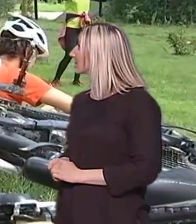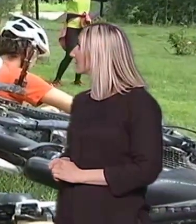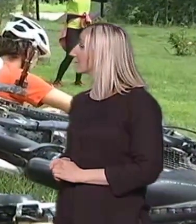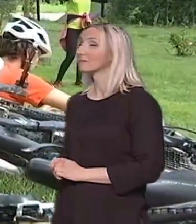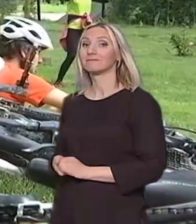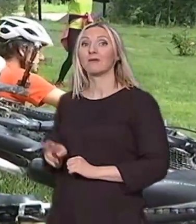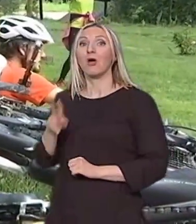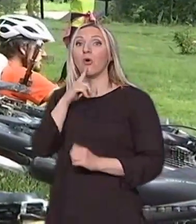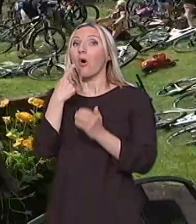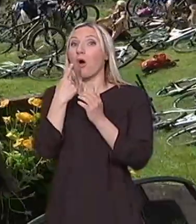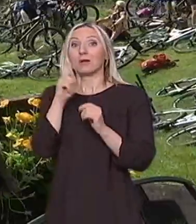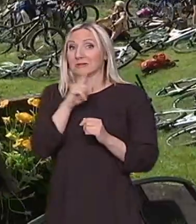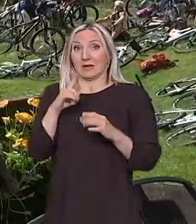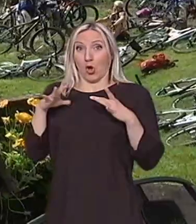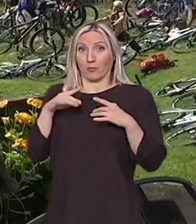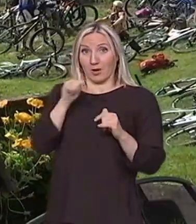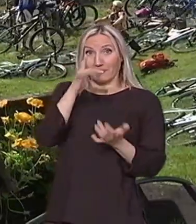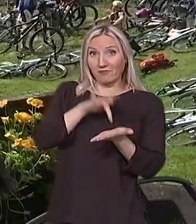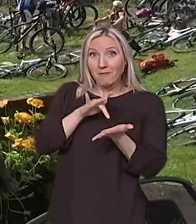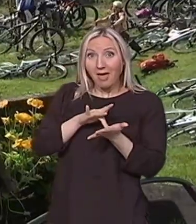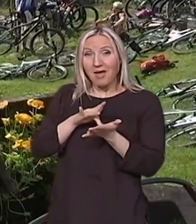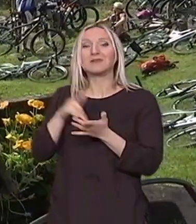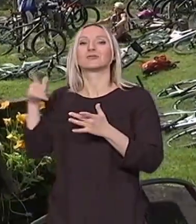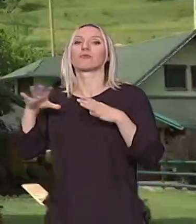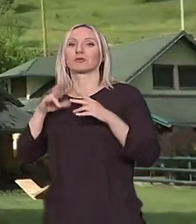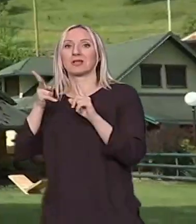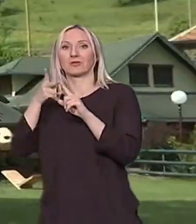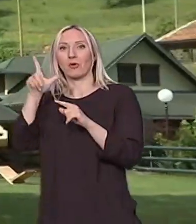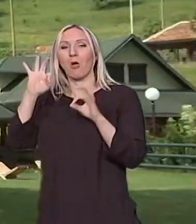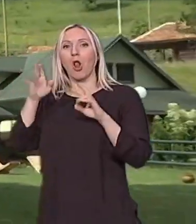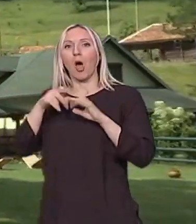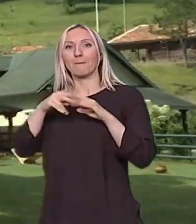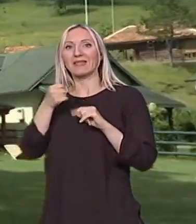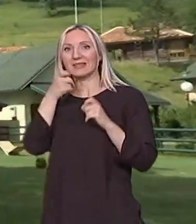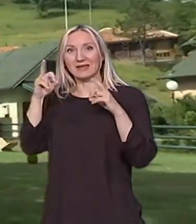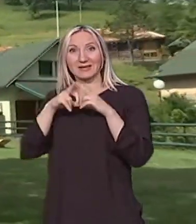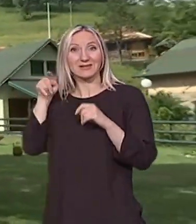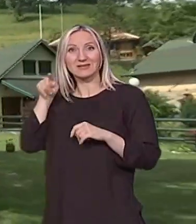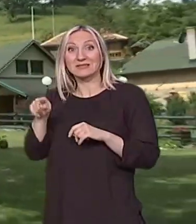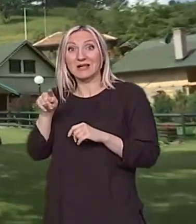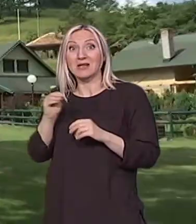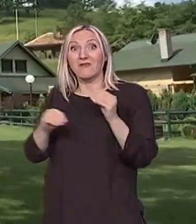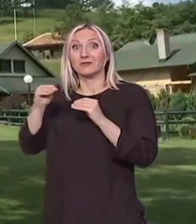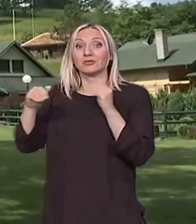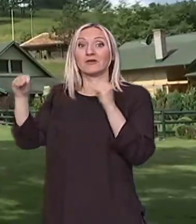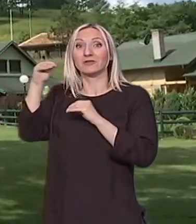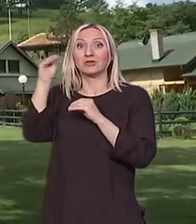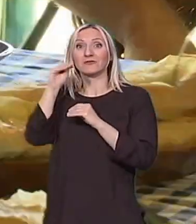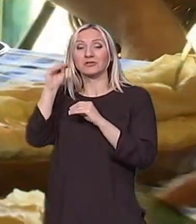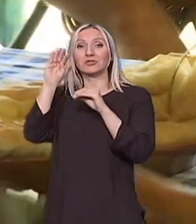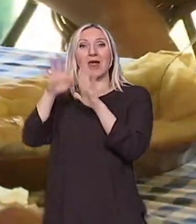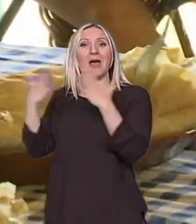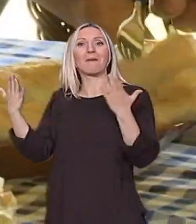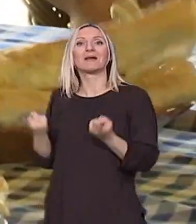Ko je propustio prvo odmorište, okrepio se na drugom. Lopatnica pod obroncima Troglava se sve bolje pozicionira na mapi seoskog